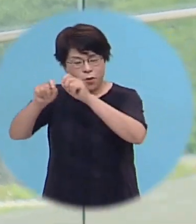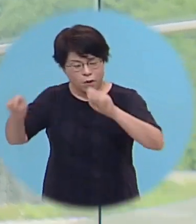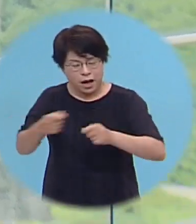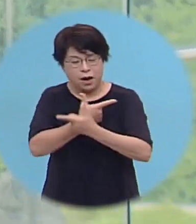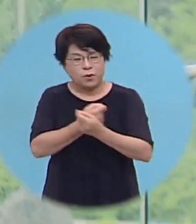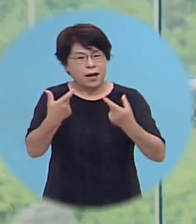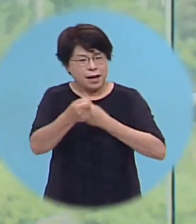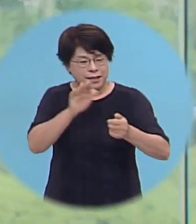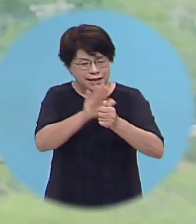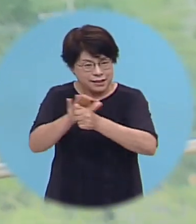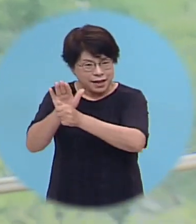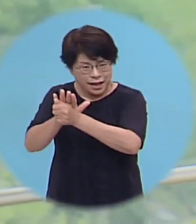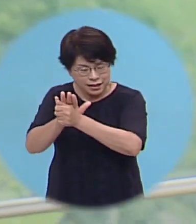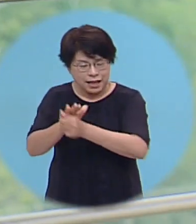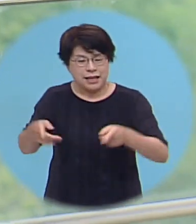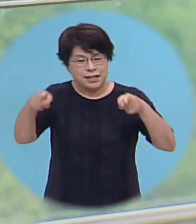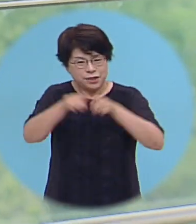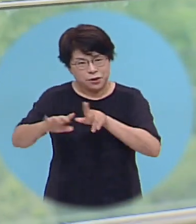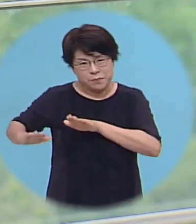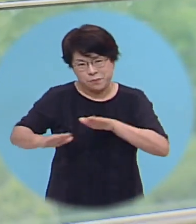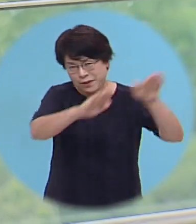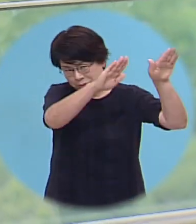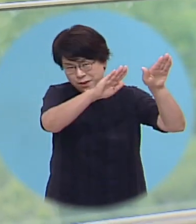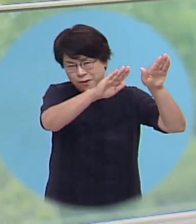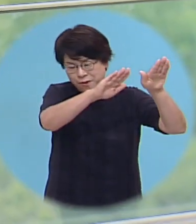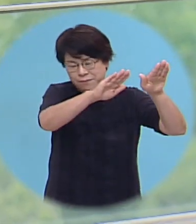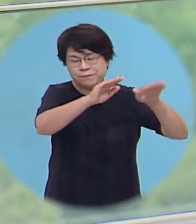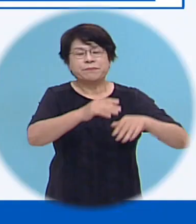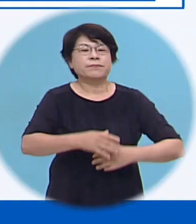助け合い、一緒に盛り上げていきましょう。